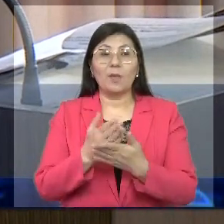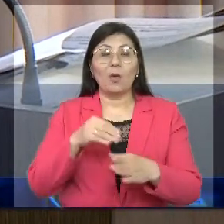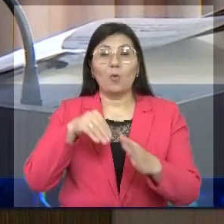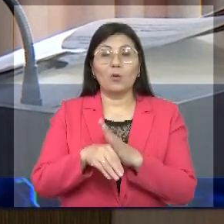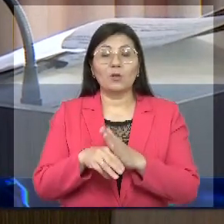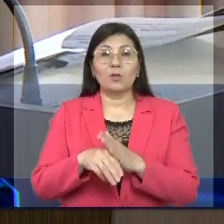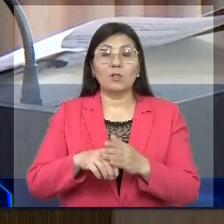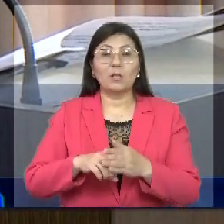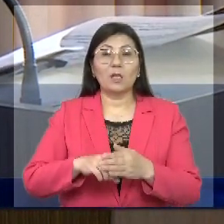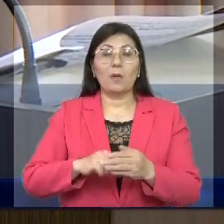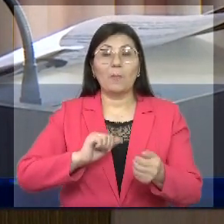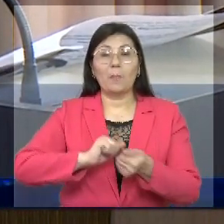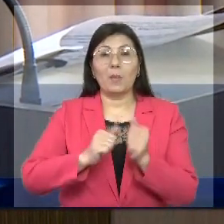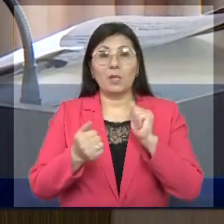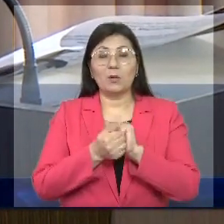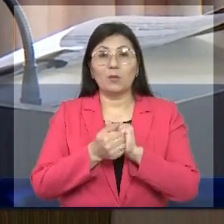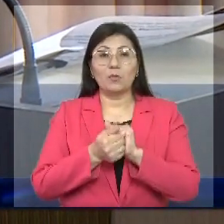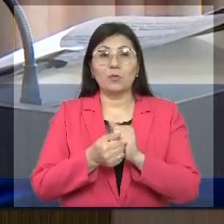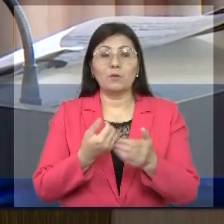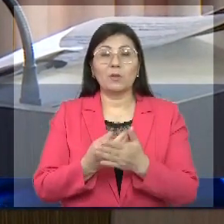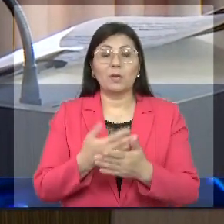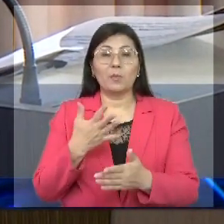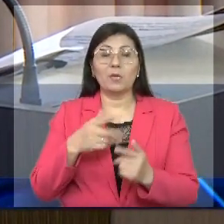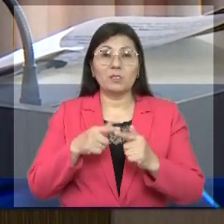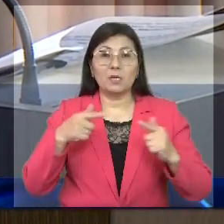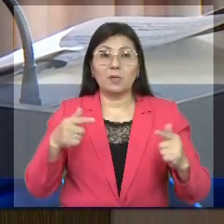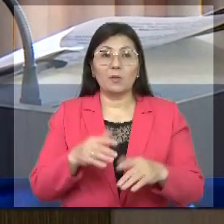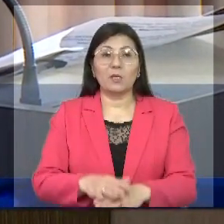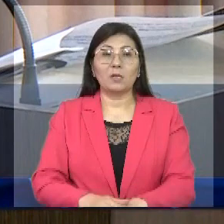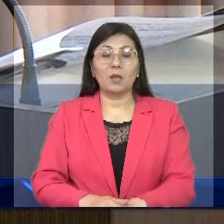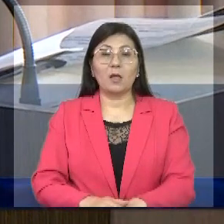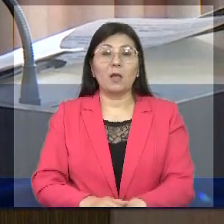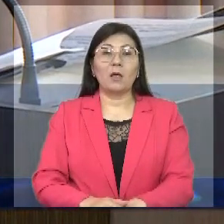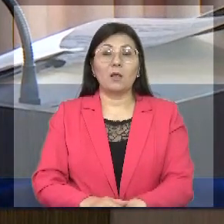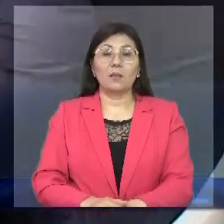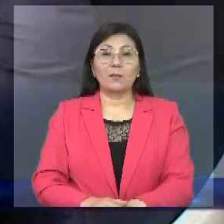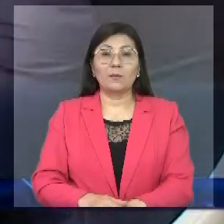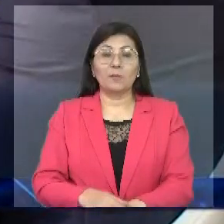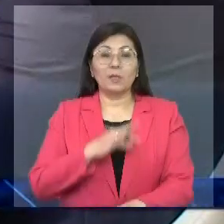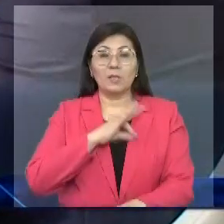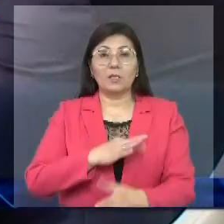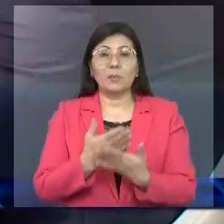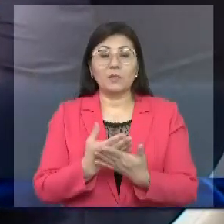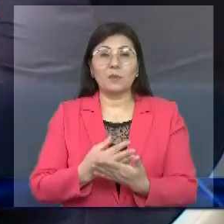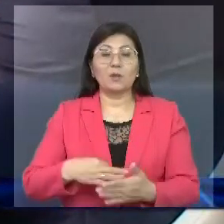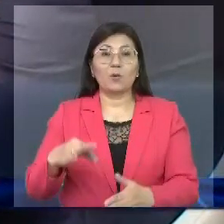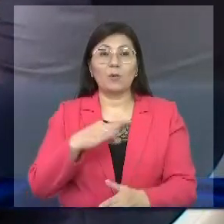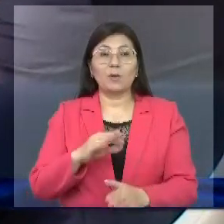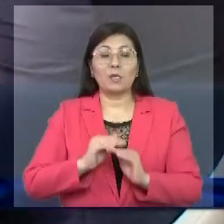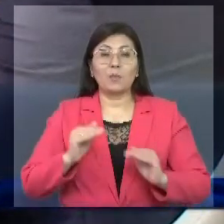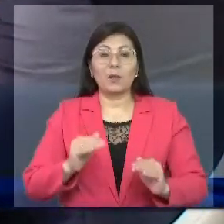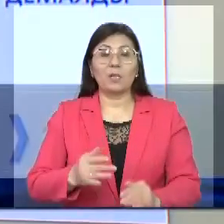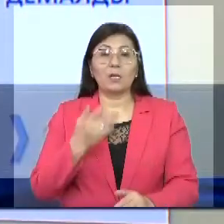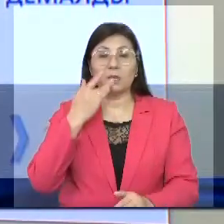темірбетон қоршаулар 5 километр, жансанды қар ұстайтын ағаш бұлғылар 5 километр. Сондай ақ облыс аумағында балалардың